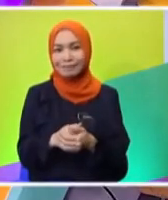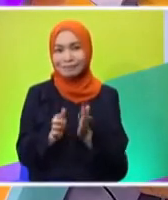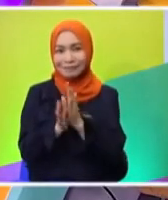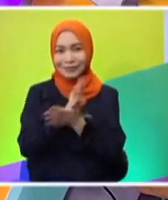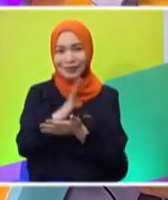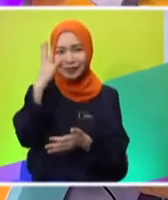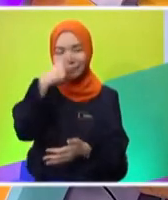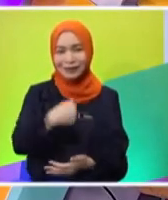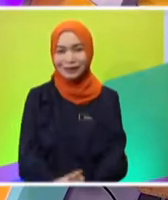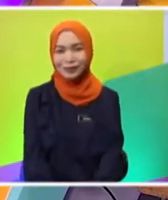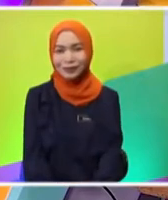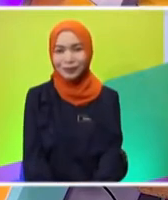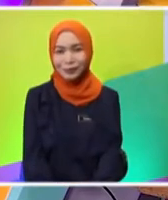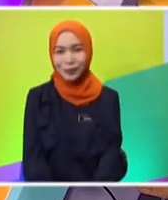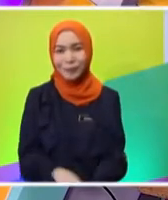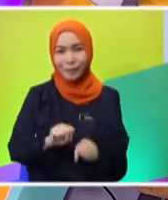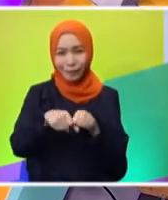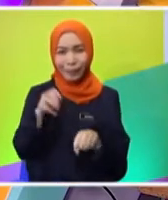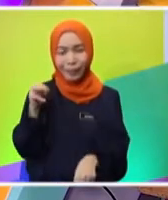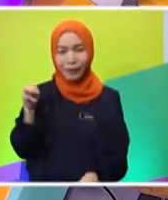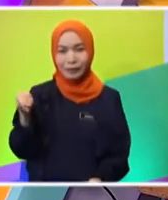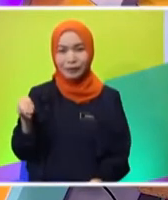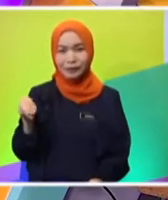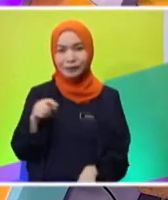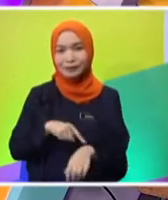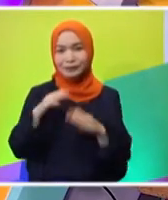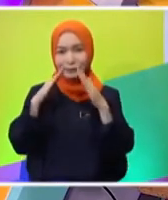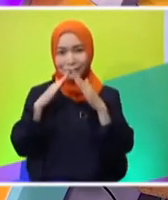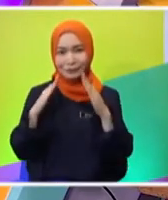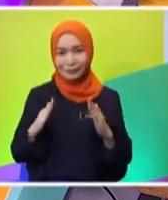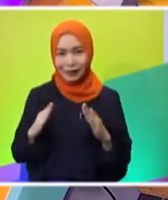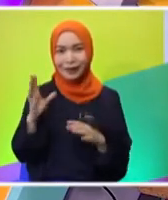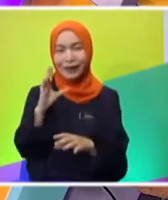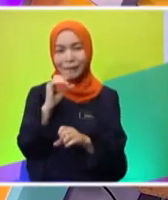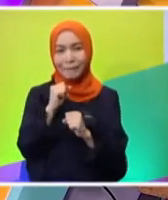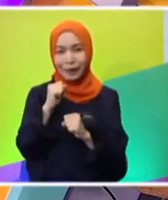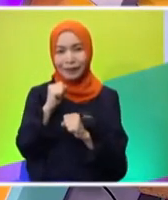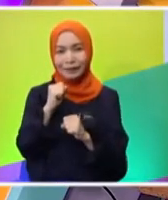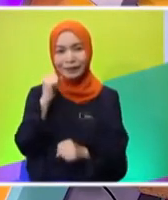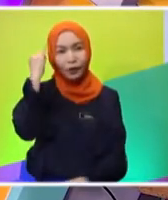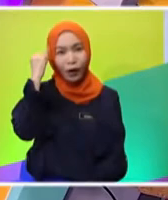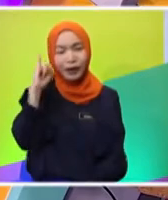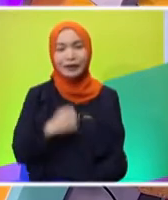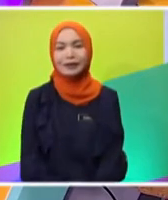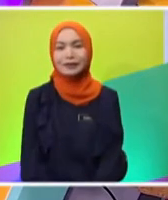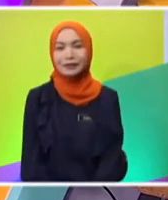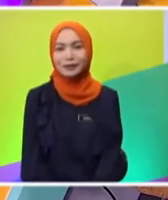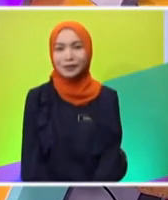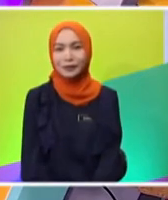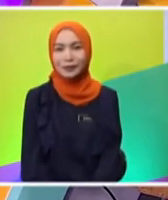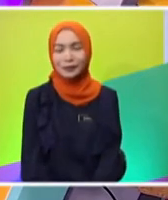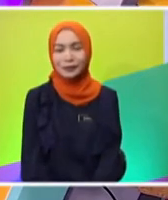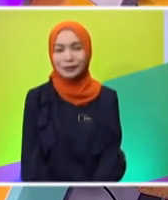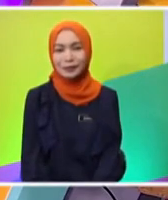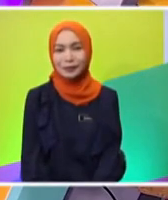supaya mudah di rumah juga mendapat ide untuk membuat rekan-rekan saja